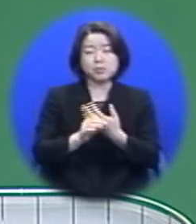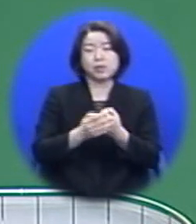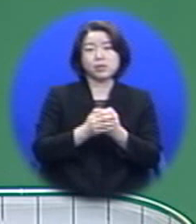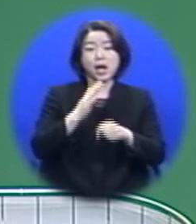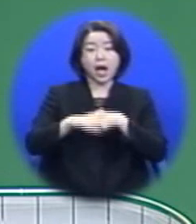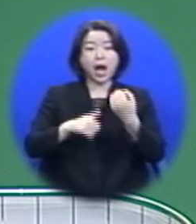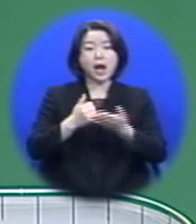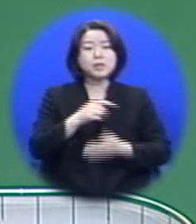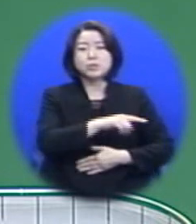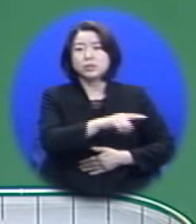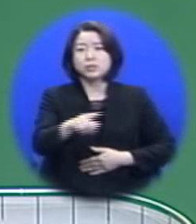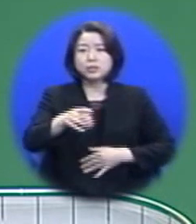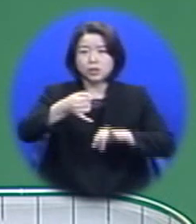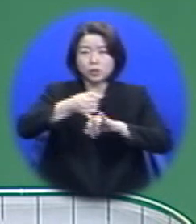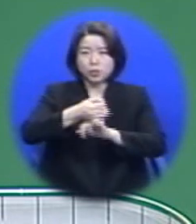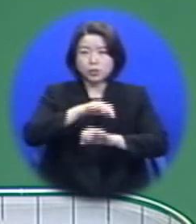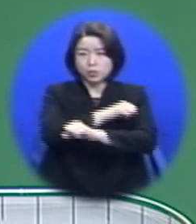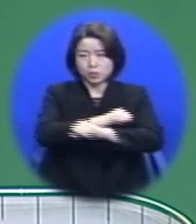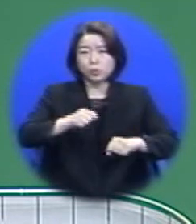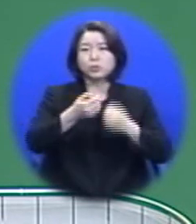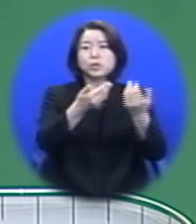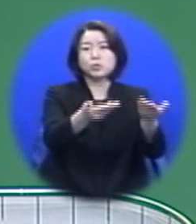그들을 반드시